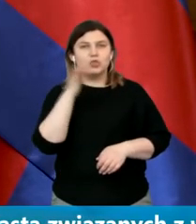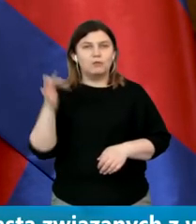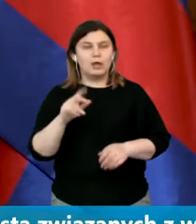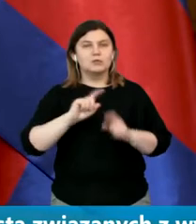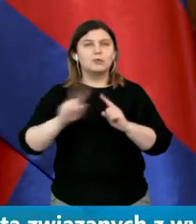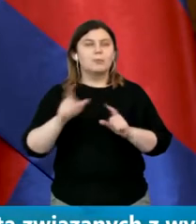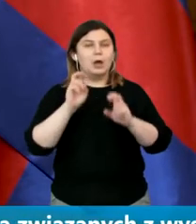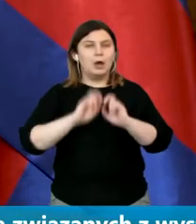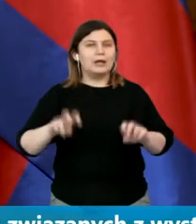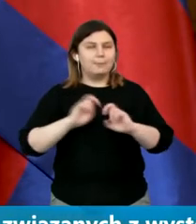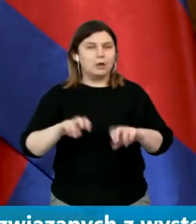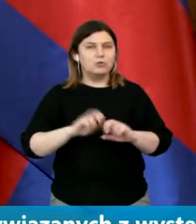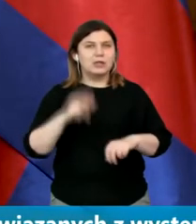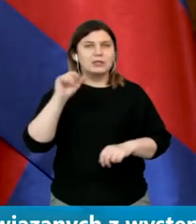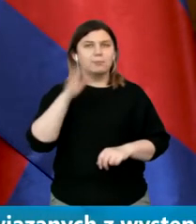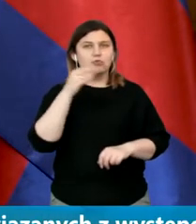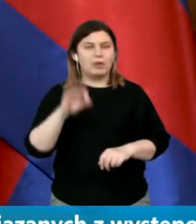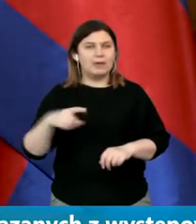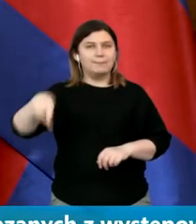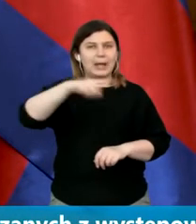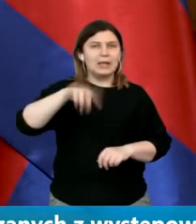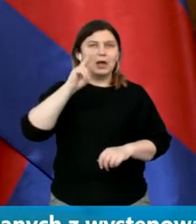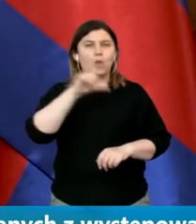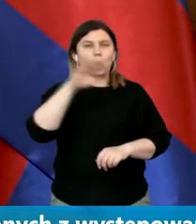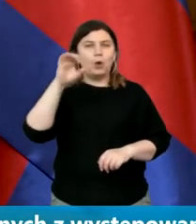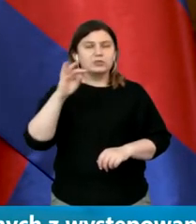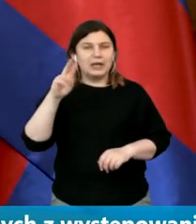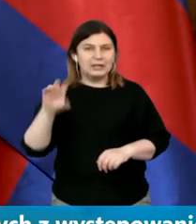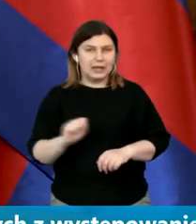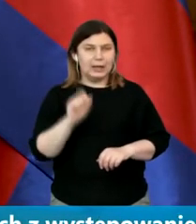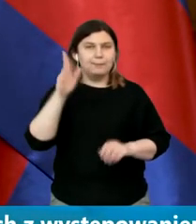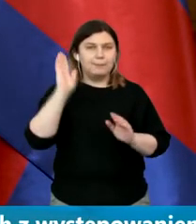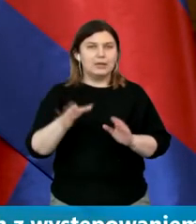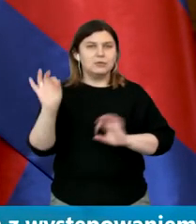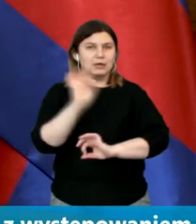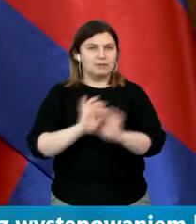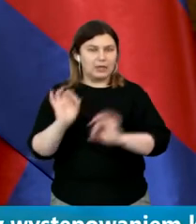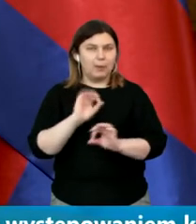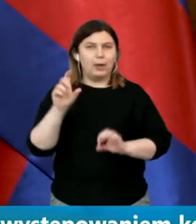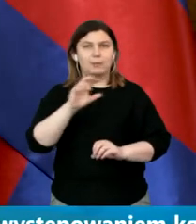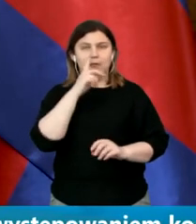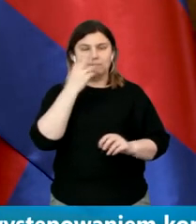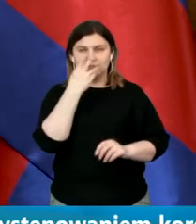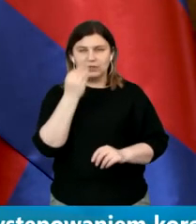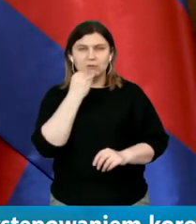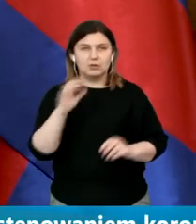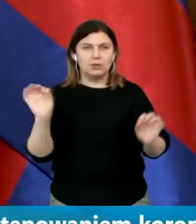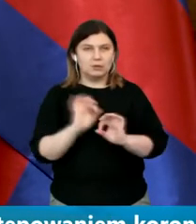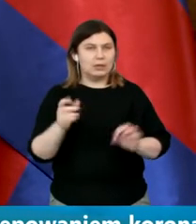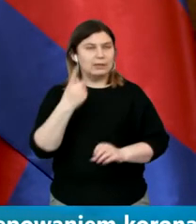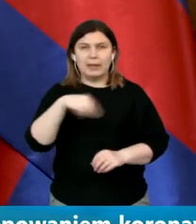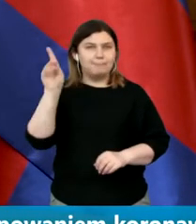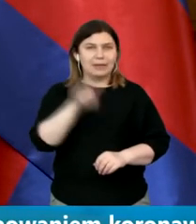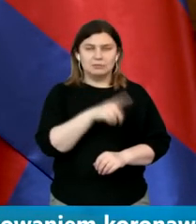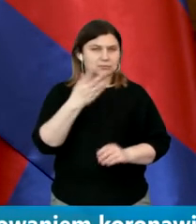na Niebuszewie pętla Kołłątaje będzie zlikwidowana? Jeśli nie, to czy coś w końcu można z nią zrobić, bo wygląda to tragicznie. Panie Krzysztofie, nie będzie likwidowana